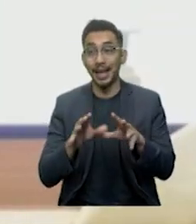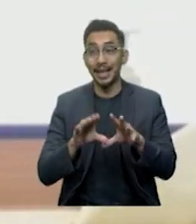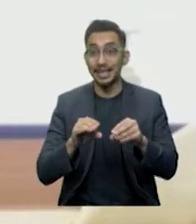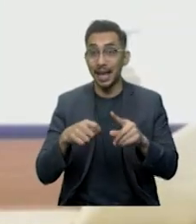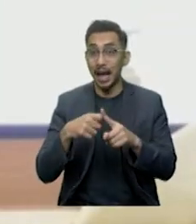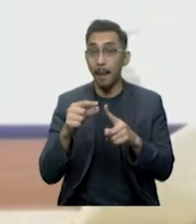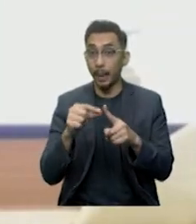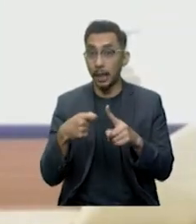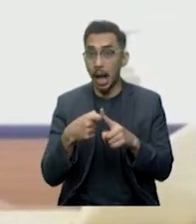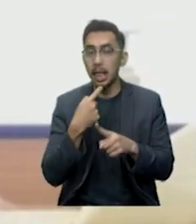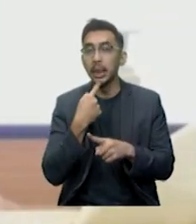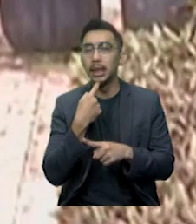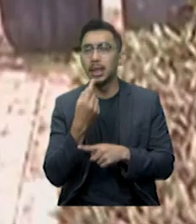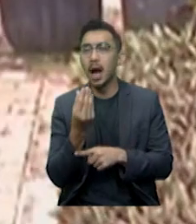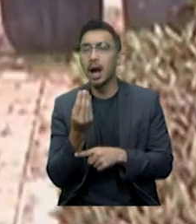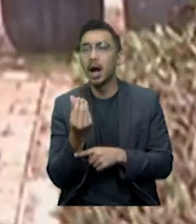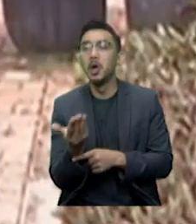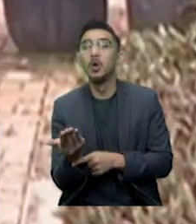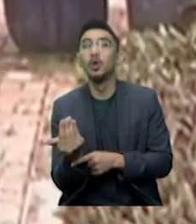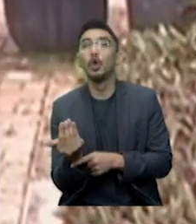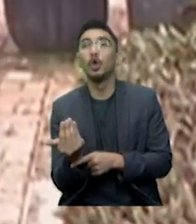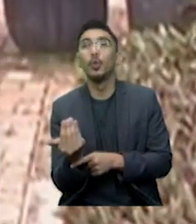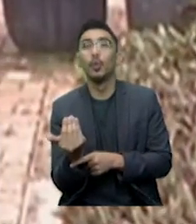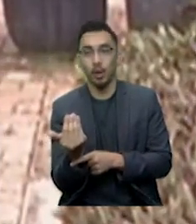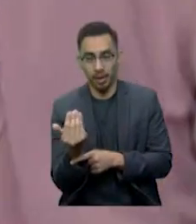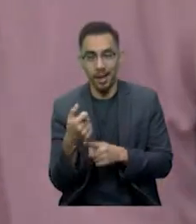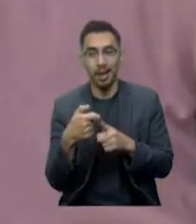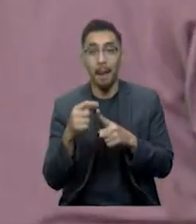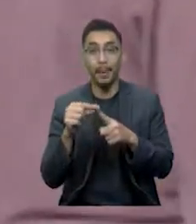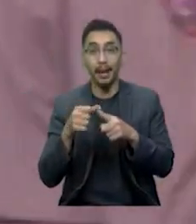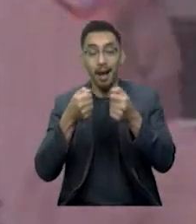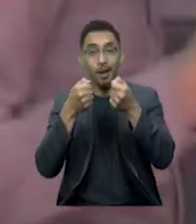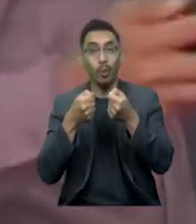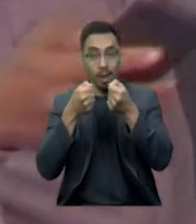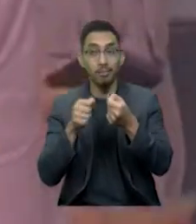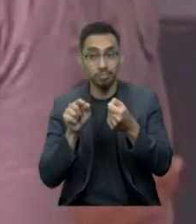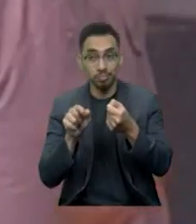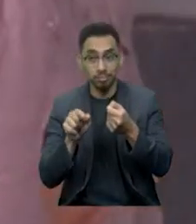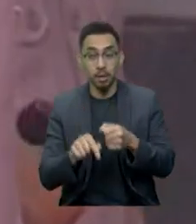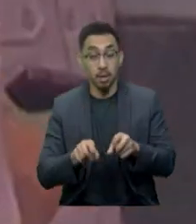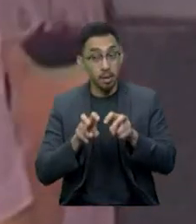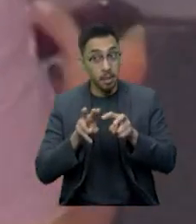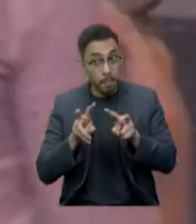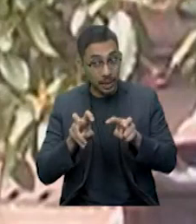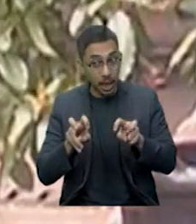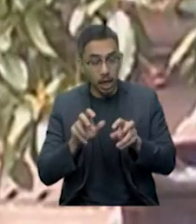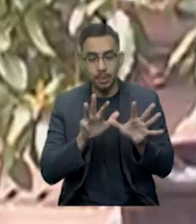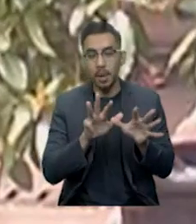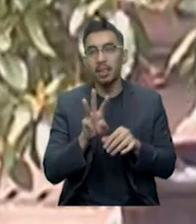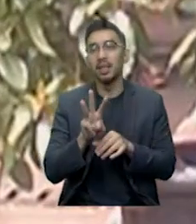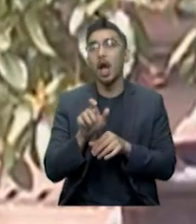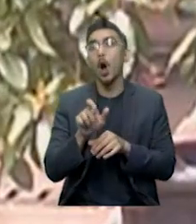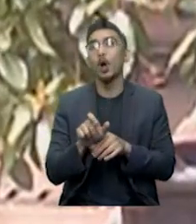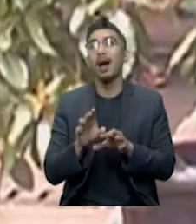skandal pungli rutan KPK. Dari pemeriksaan, 93 pegawai KPK diduga terlibat pungli di rutan